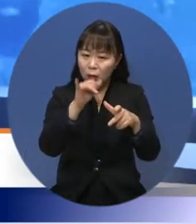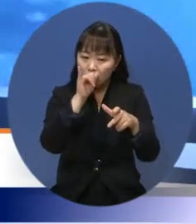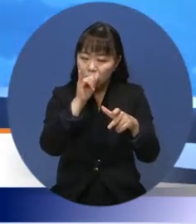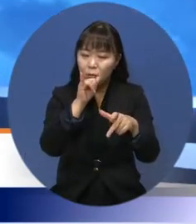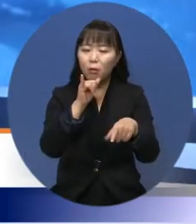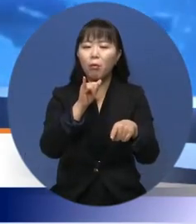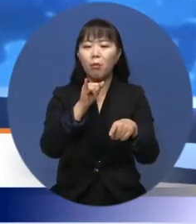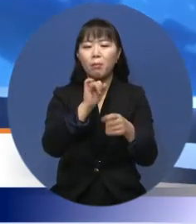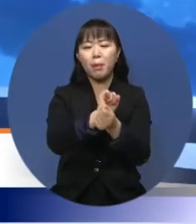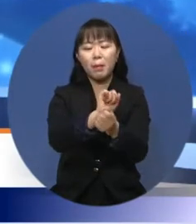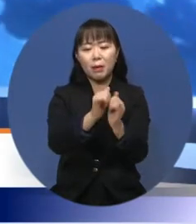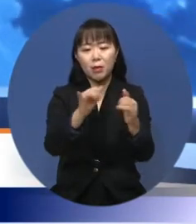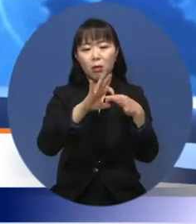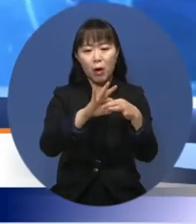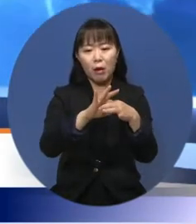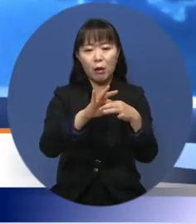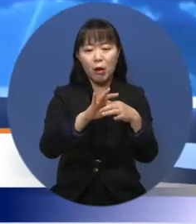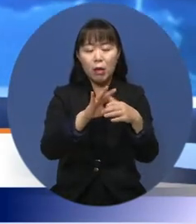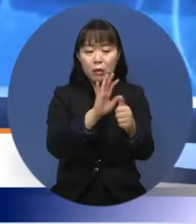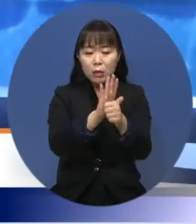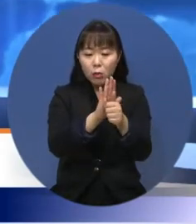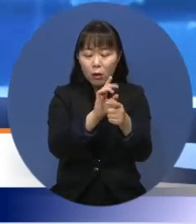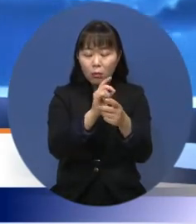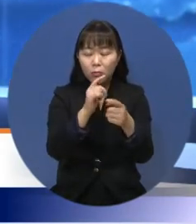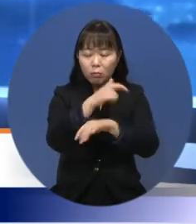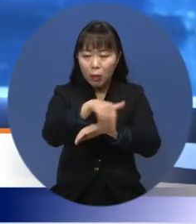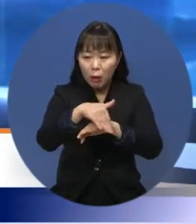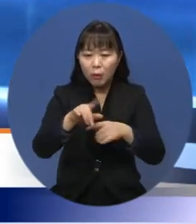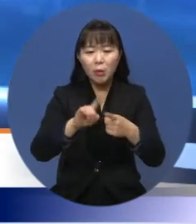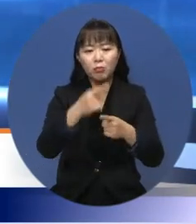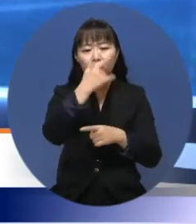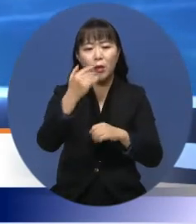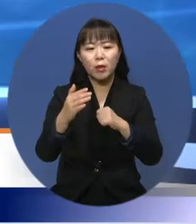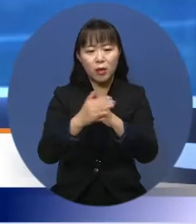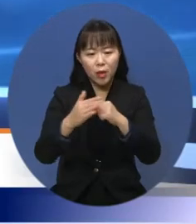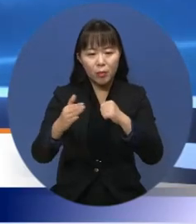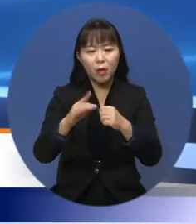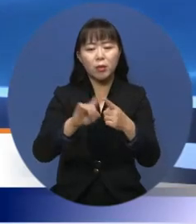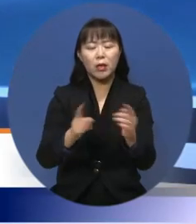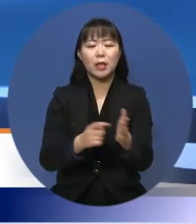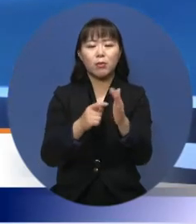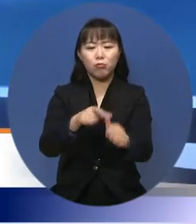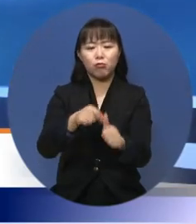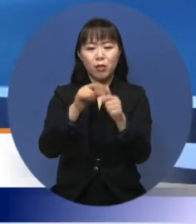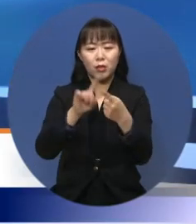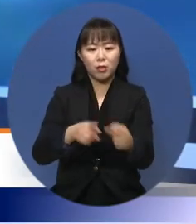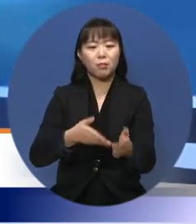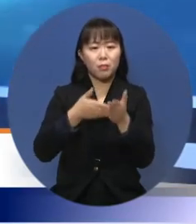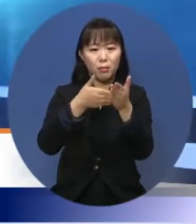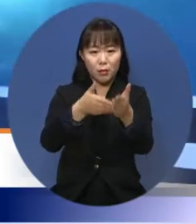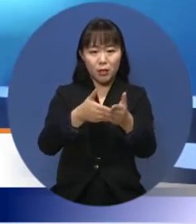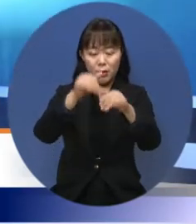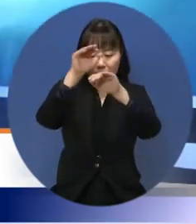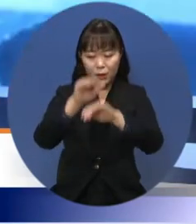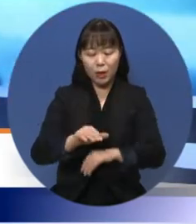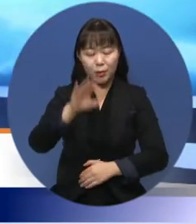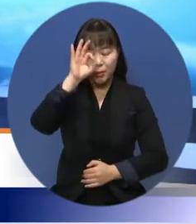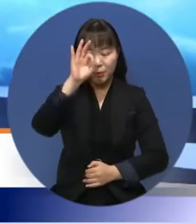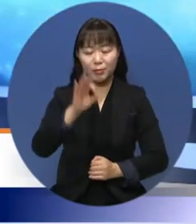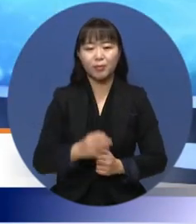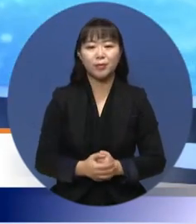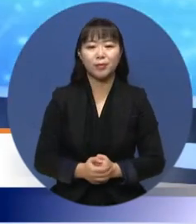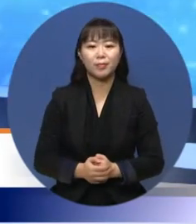확진 자에 대한 지원책이 부재 해 이들에 대한 긴급 구제 진정이 제기됐는데도 요 그 목소리를 서 정 용 기자가